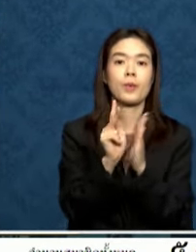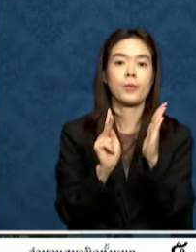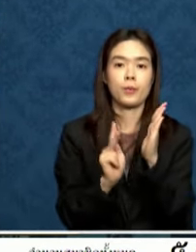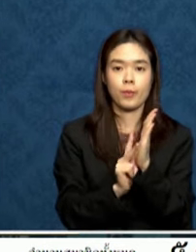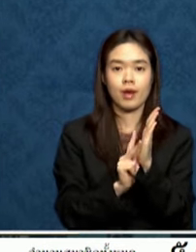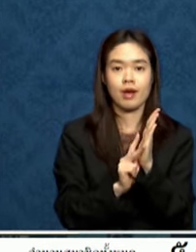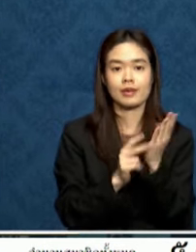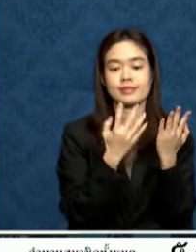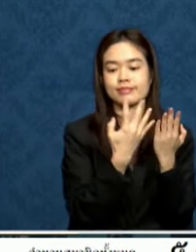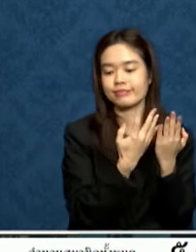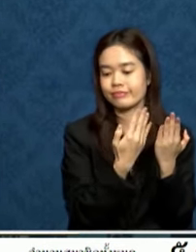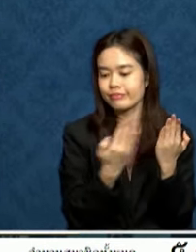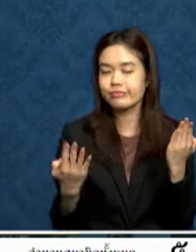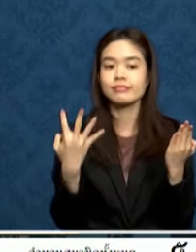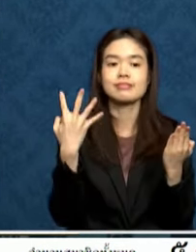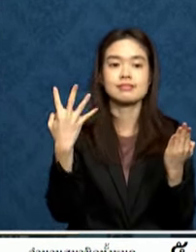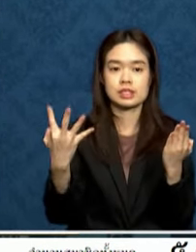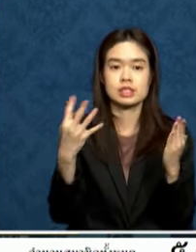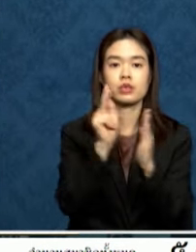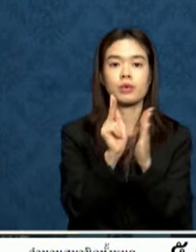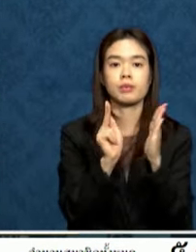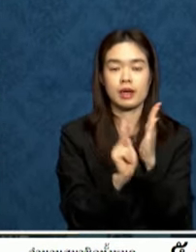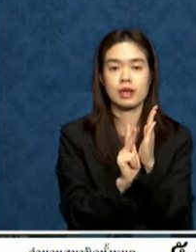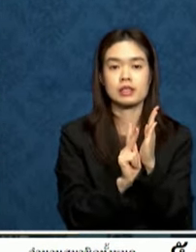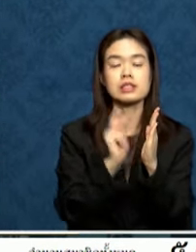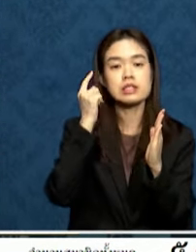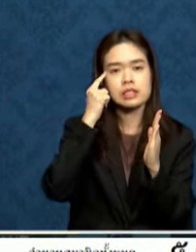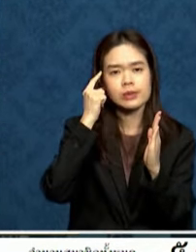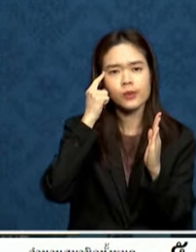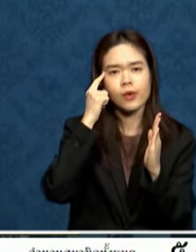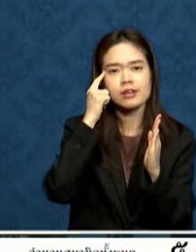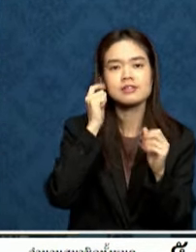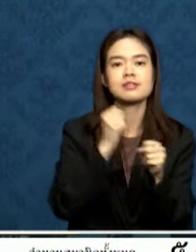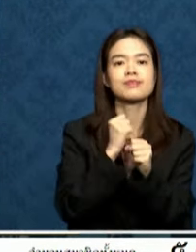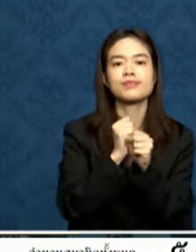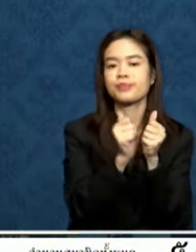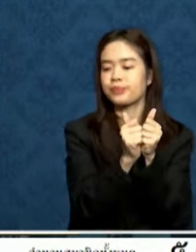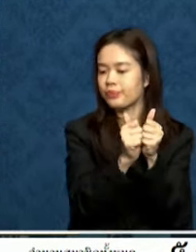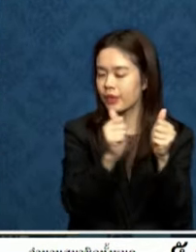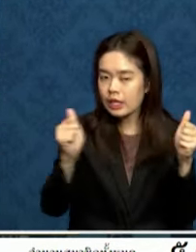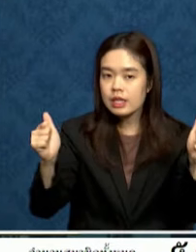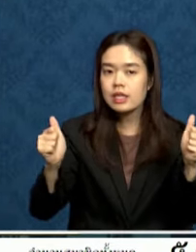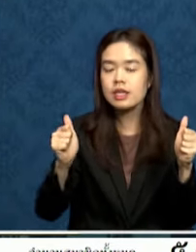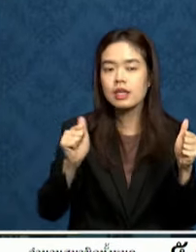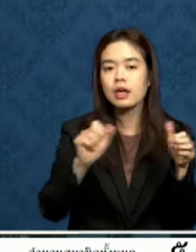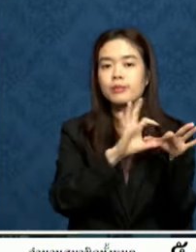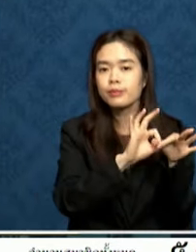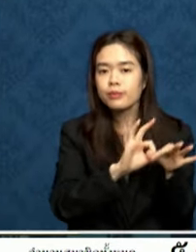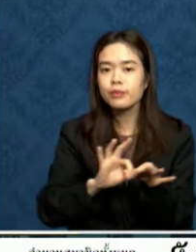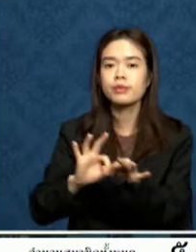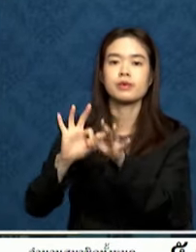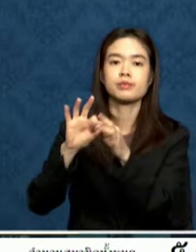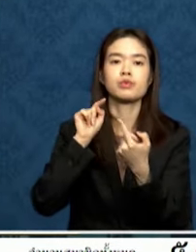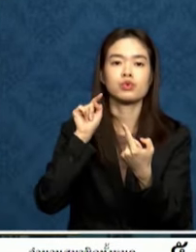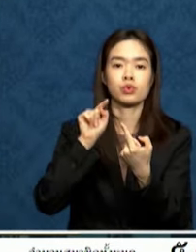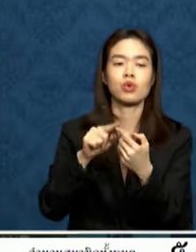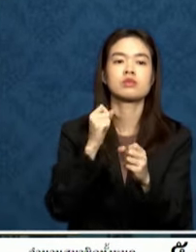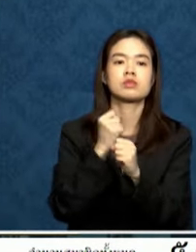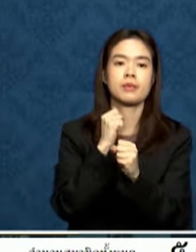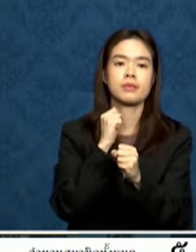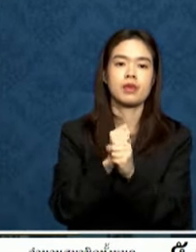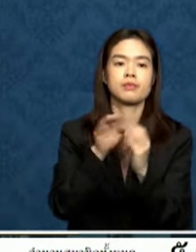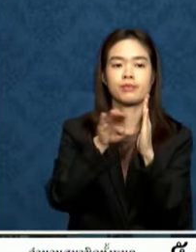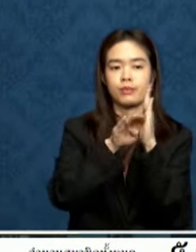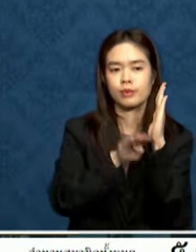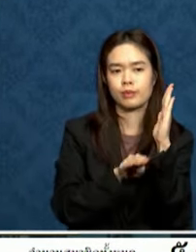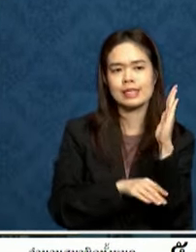ทั้ง 4ร่างเขียนขึ้นมาเนี่ยถือว่าเป็นสิ่งที่ดีแล้วเพเป็นสิ่งสิ่งที่สอดคล้องกับการดำเนินการอย่า